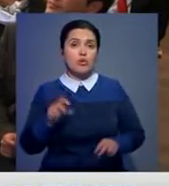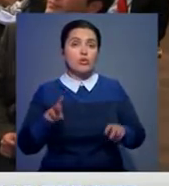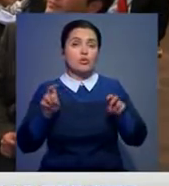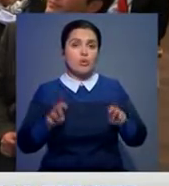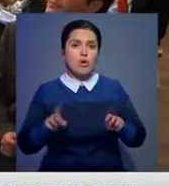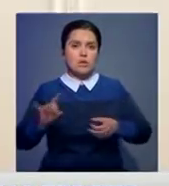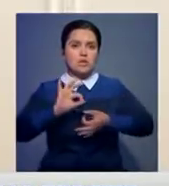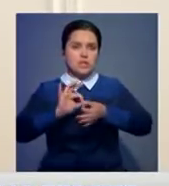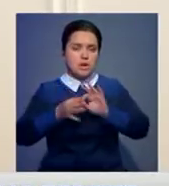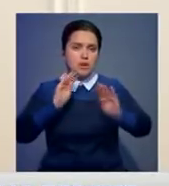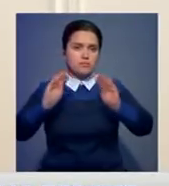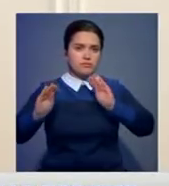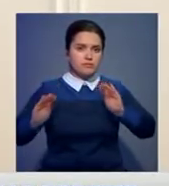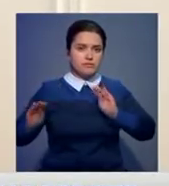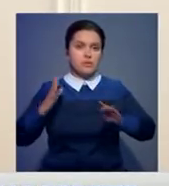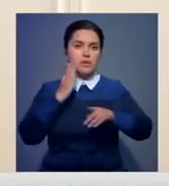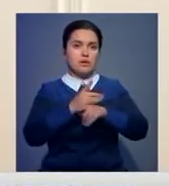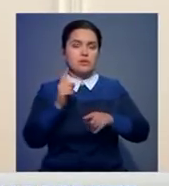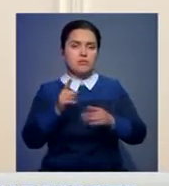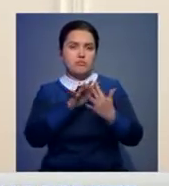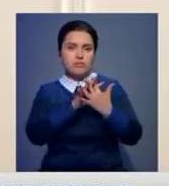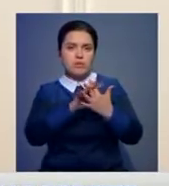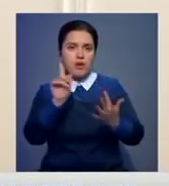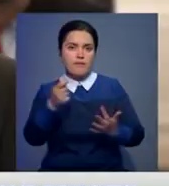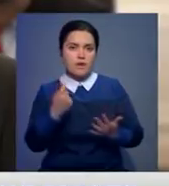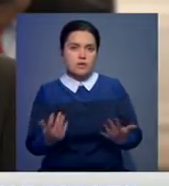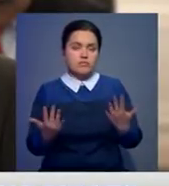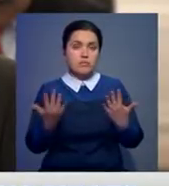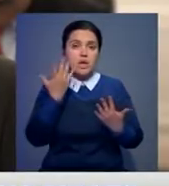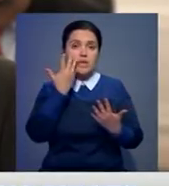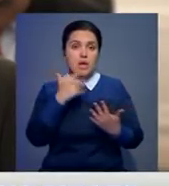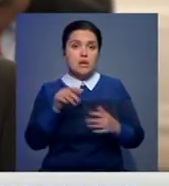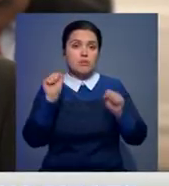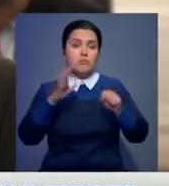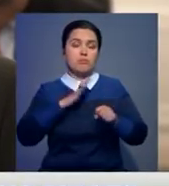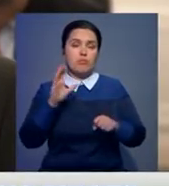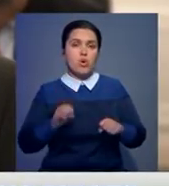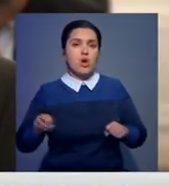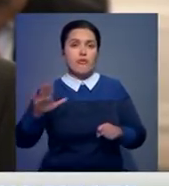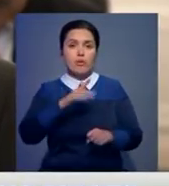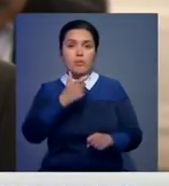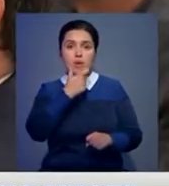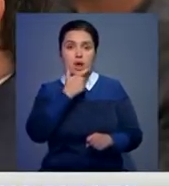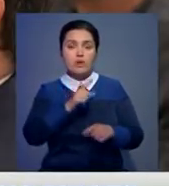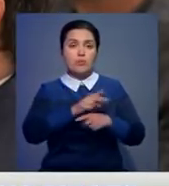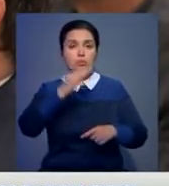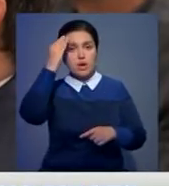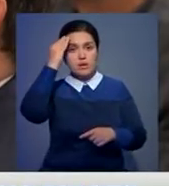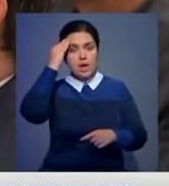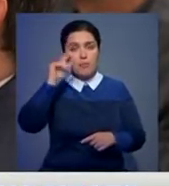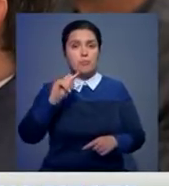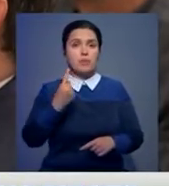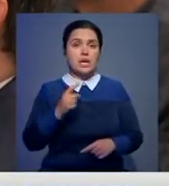тщательно продуманными декорациями и впечатляющими батальными сценами имеет все шансы на прокат в кинозалах Европы. Кроме того, по мнению